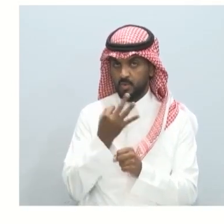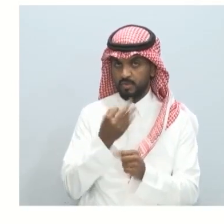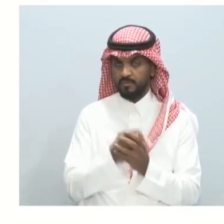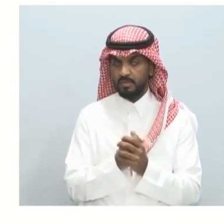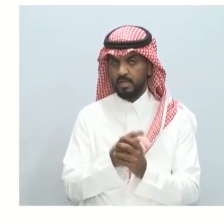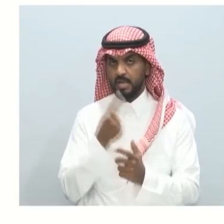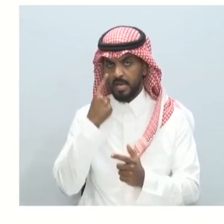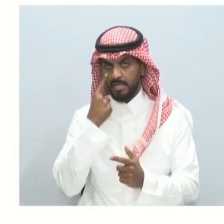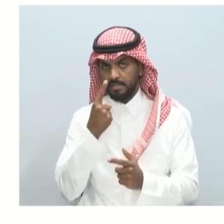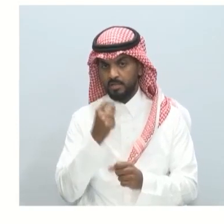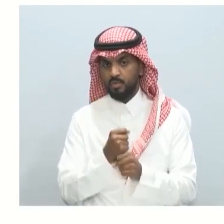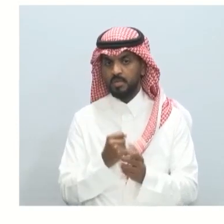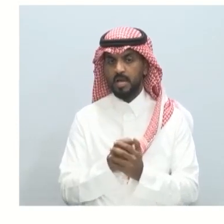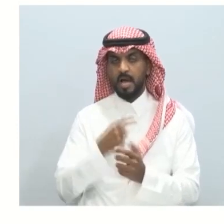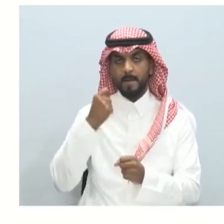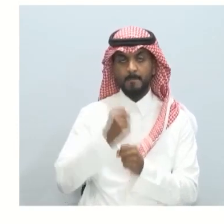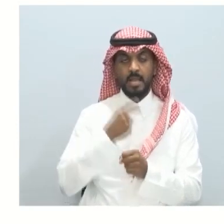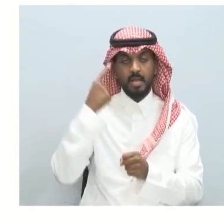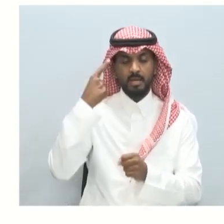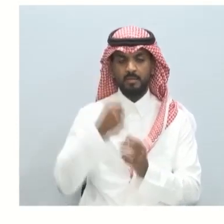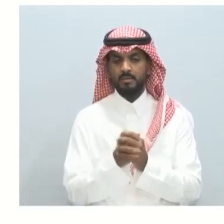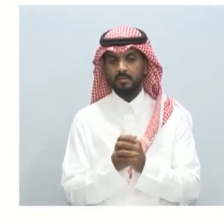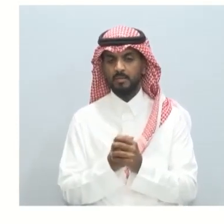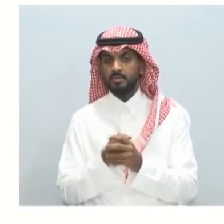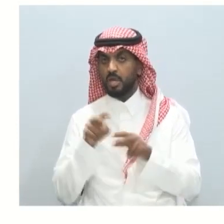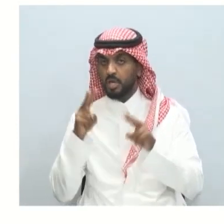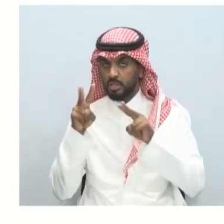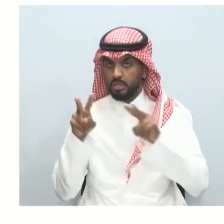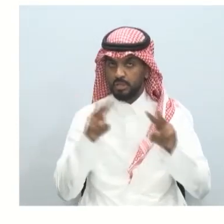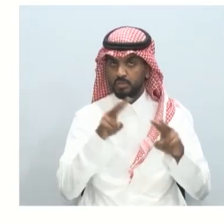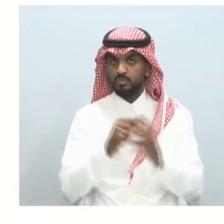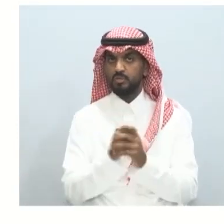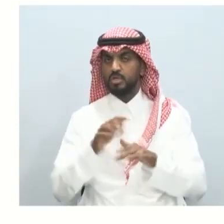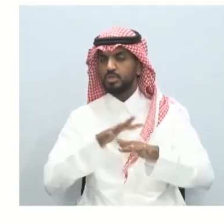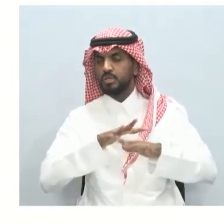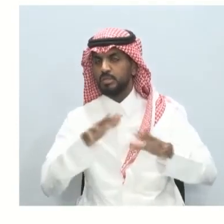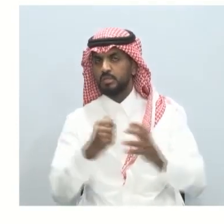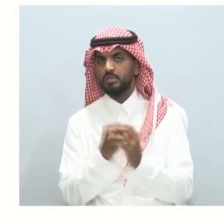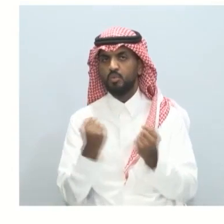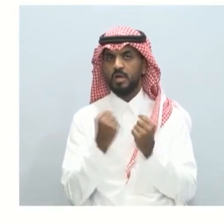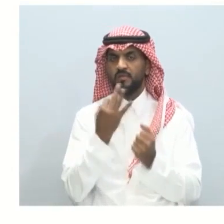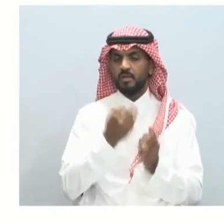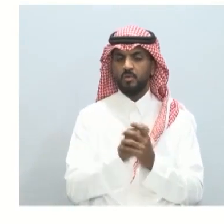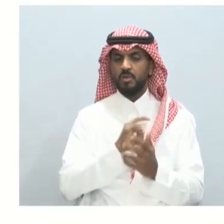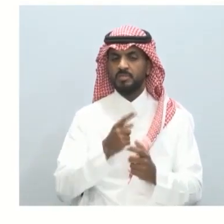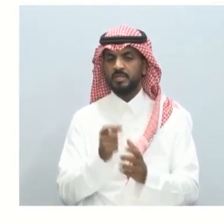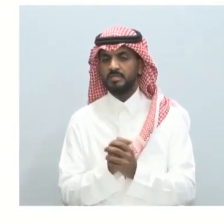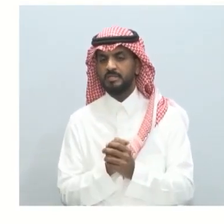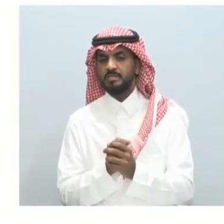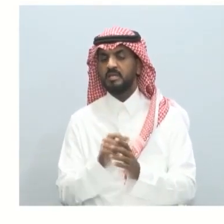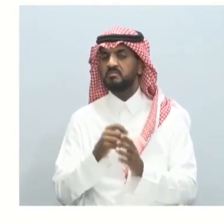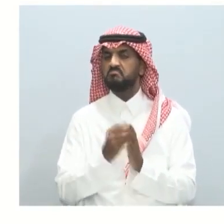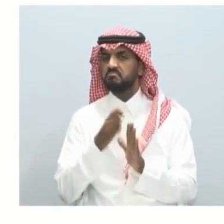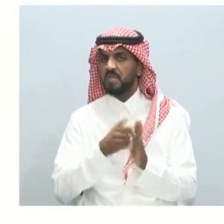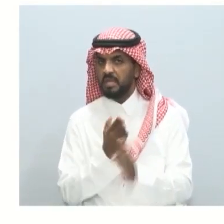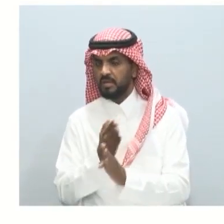القراءه عمل الع عقل وهنا يقول لقد التقيت باناس كثر الذين تلقوا دورات في القراءه ولم اجد احدا يستخدم هذا المنهج